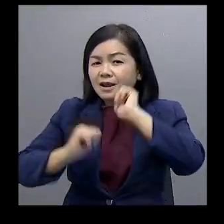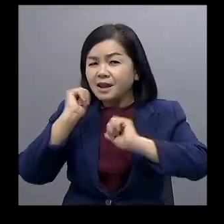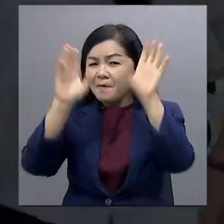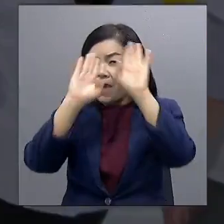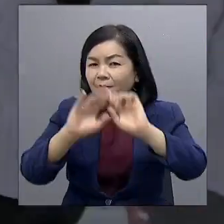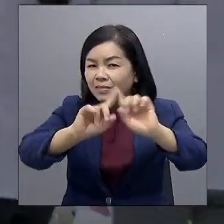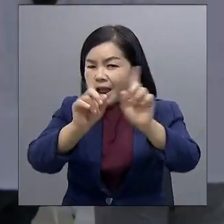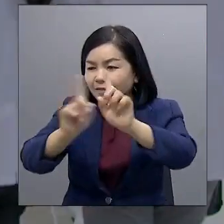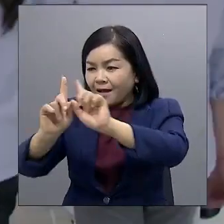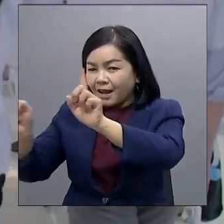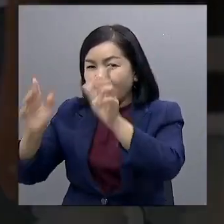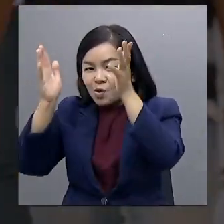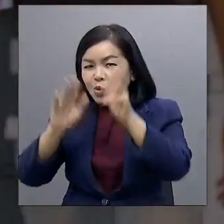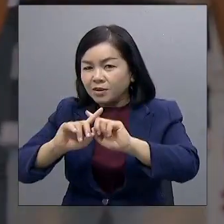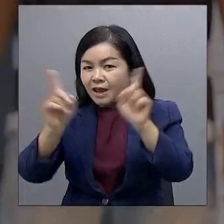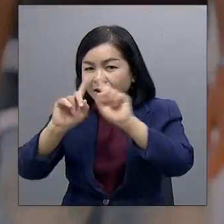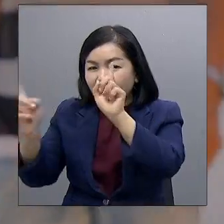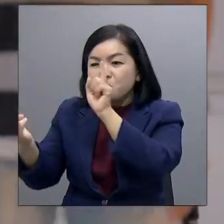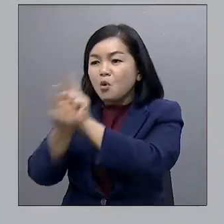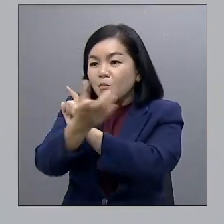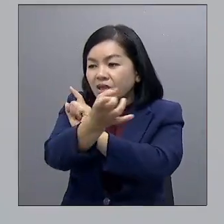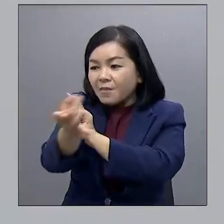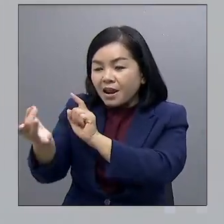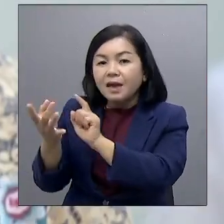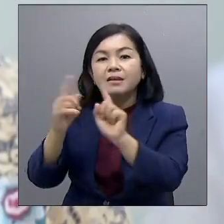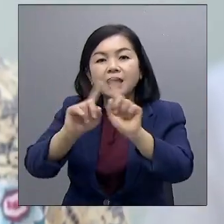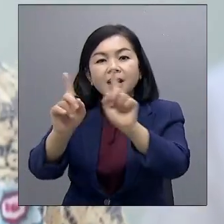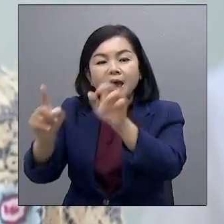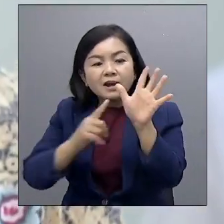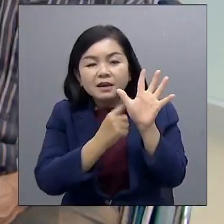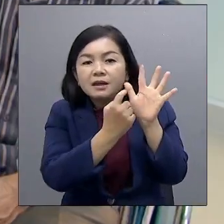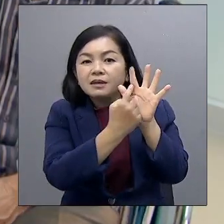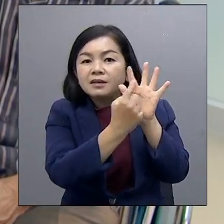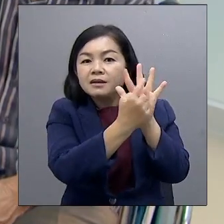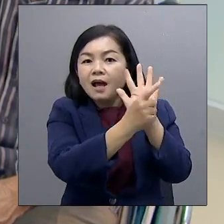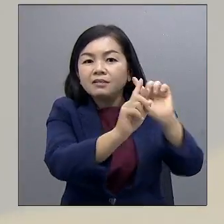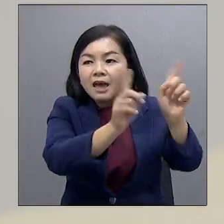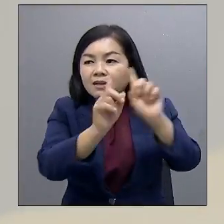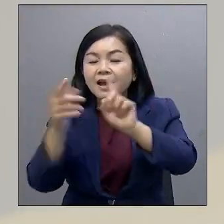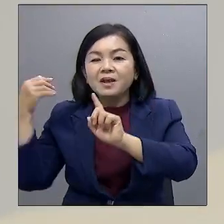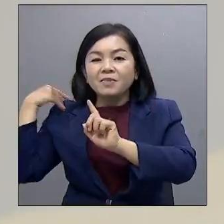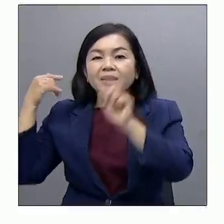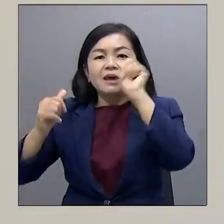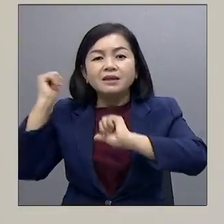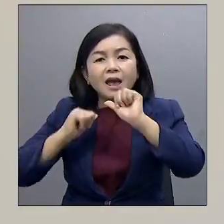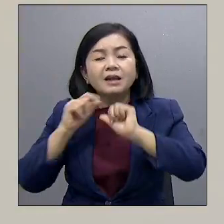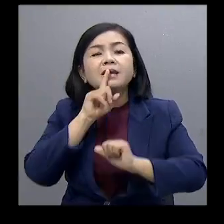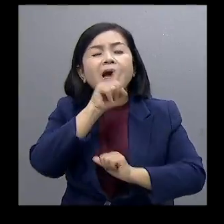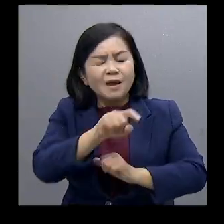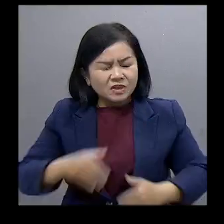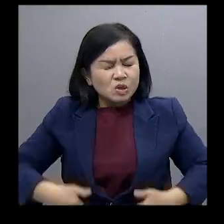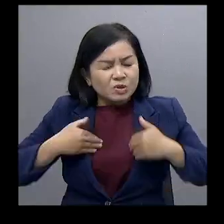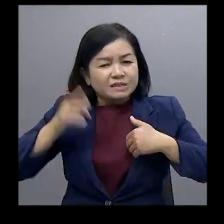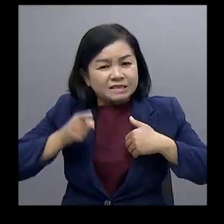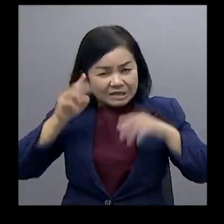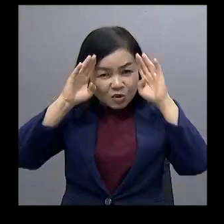แบบ 5สไตล์ 5เหตุการณ์ในที่ที่แบบว่าต่างคนต่างมาต่างคาแรคเตอร์นั่นเองเออแล้วในชีวิตจริงทั้ง5ท่านมีใคร